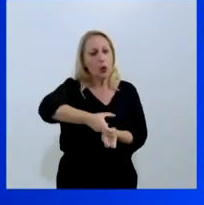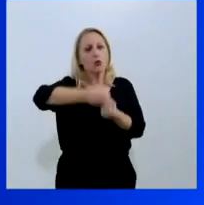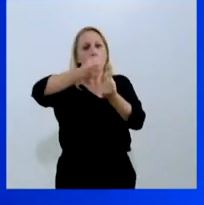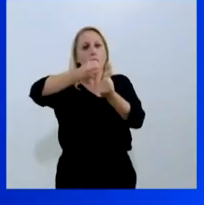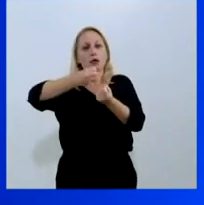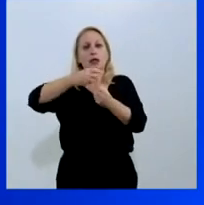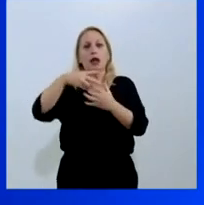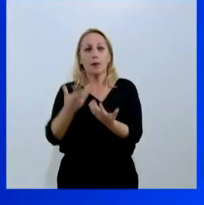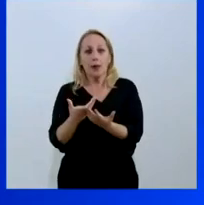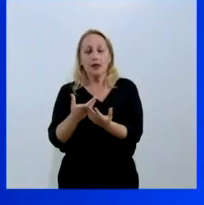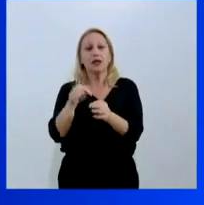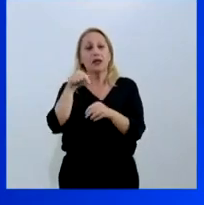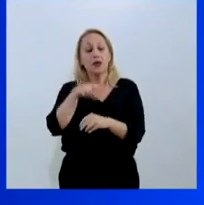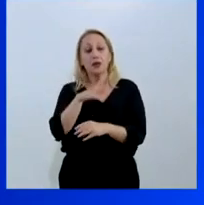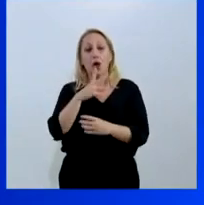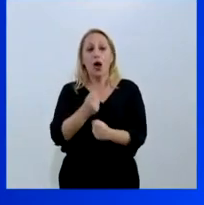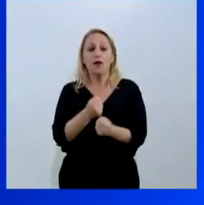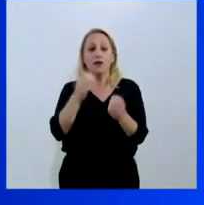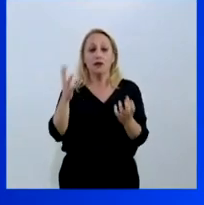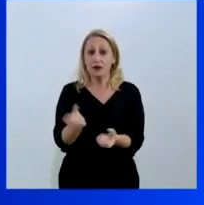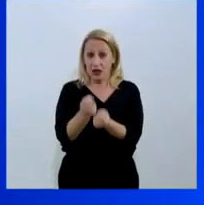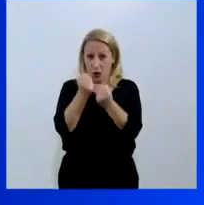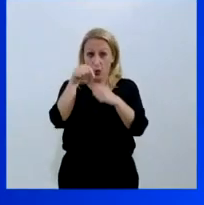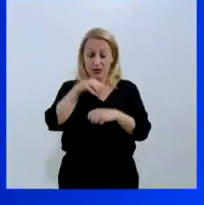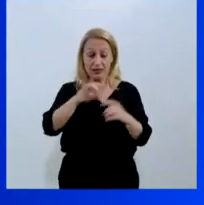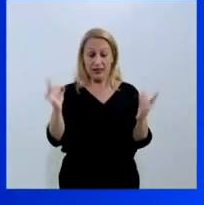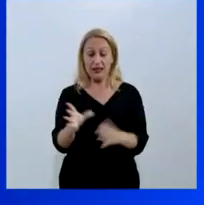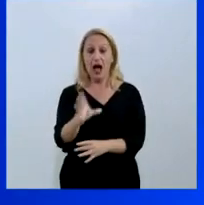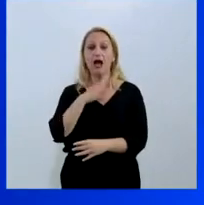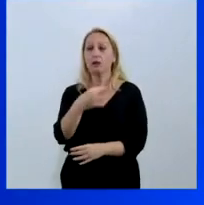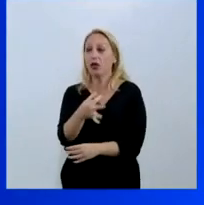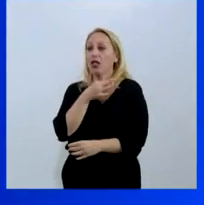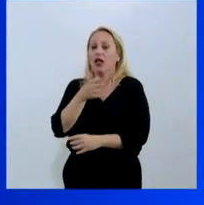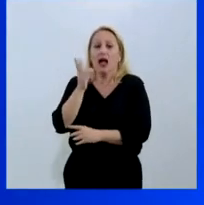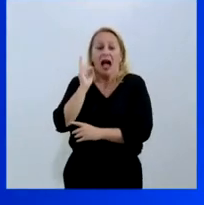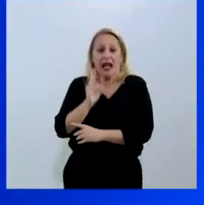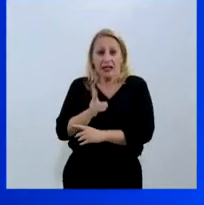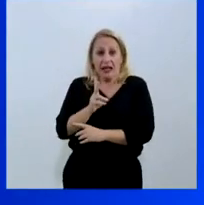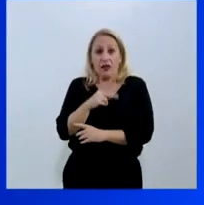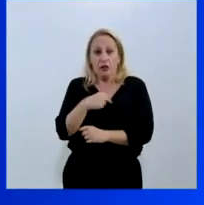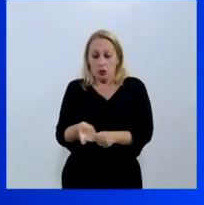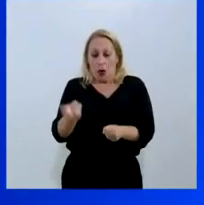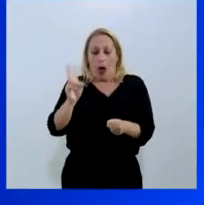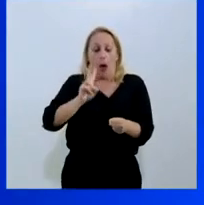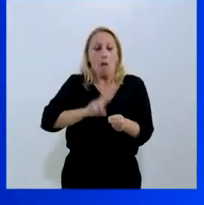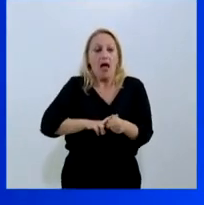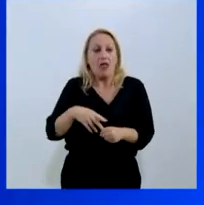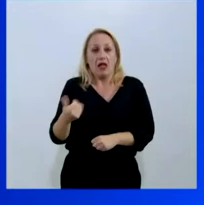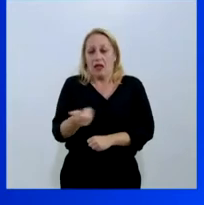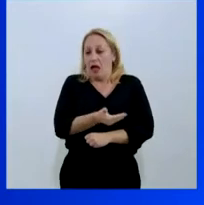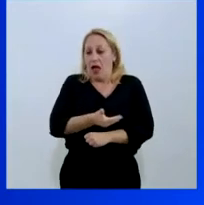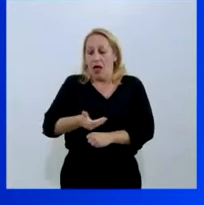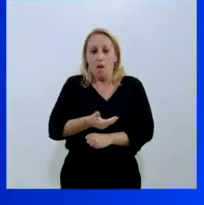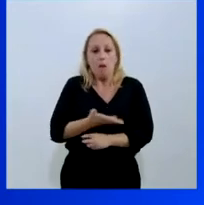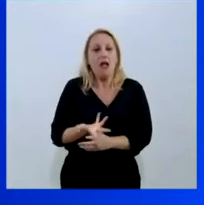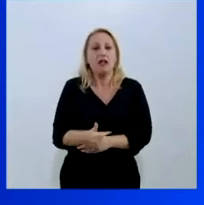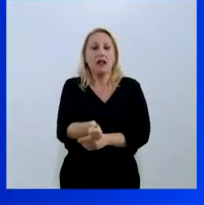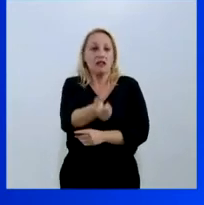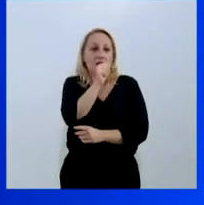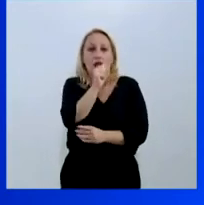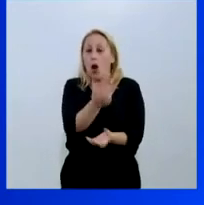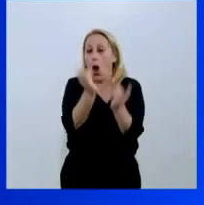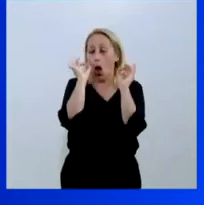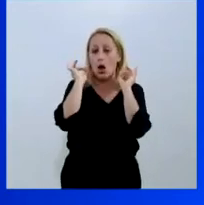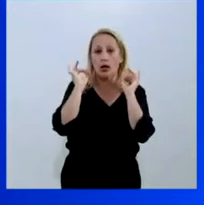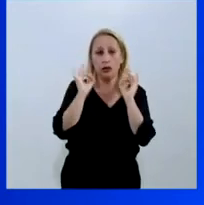δεν προφτάσαμε να φτάσουμε σε κάποιον συμπολίτη μας ο οποίος κινδύνεται. Δεν υπήρξε συμπολίτης μας ο οποίος να πείνασε, συμπολίτης μας ο οποίος να ξόμινε από νερό